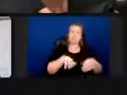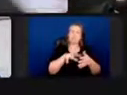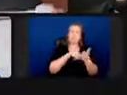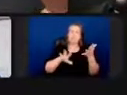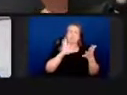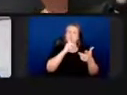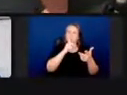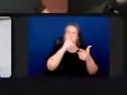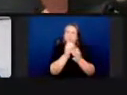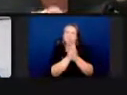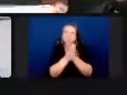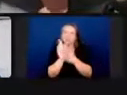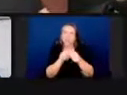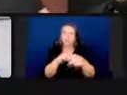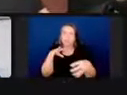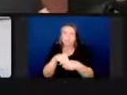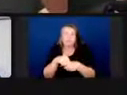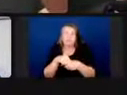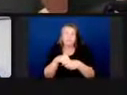kuwa